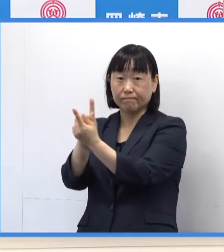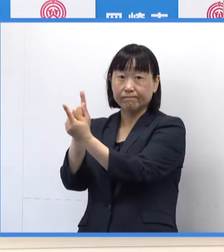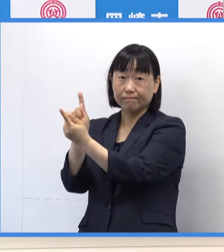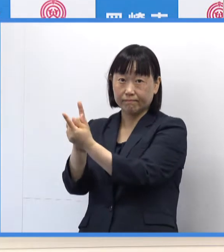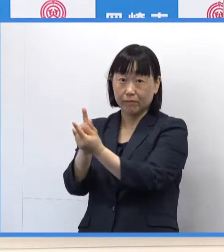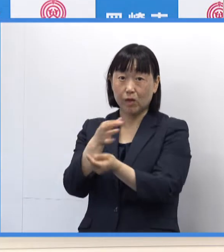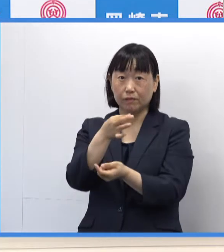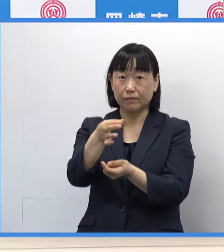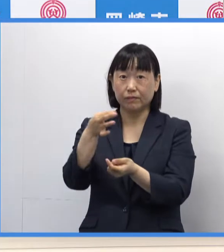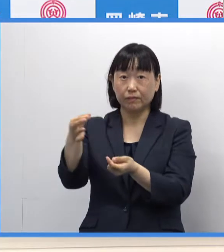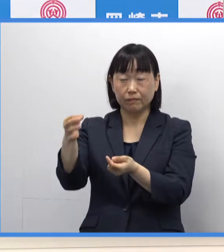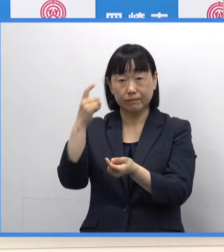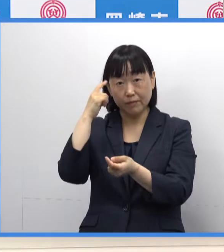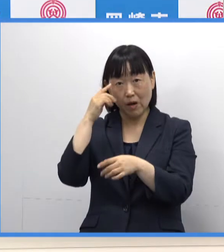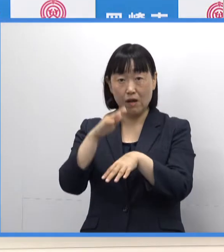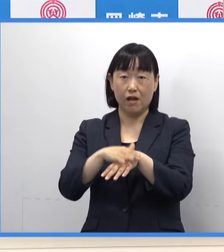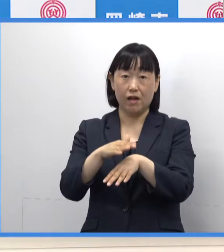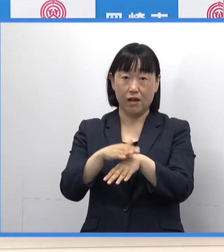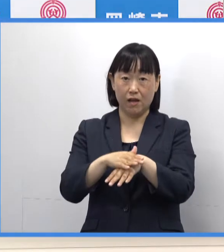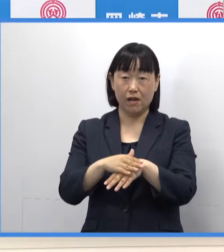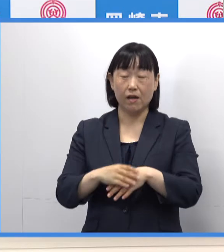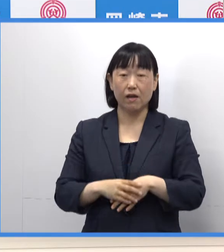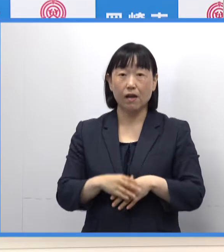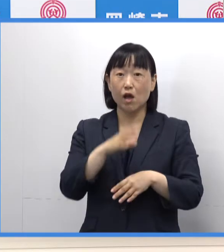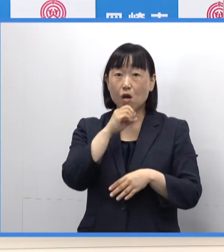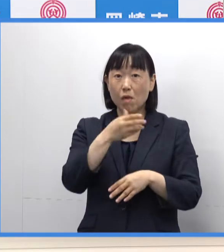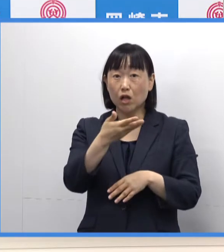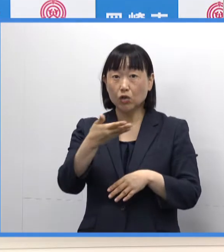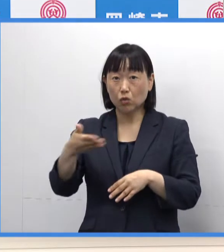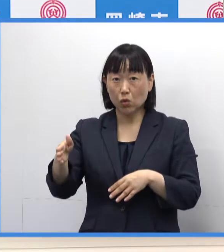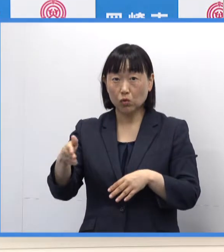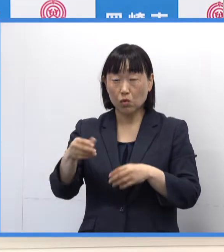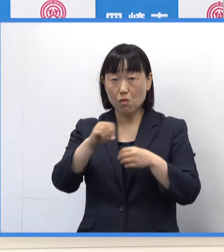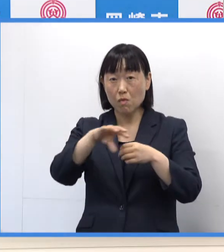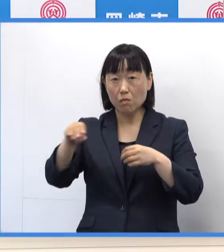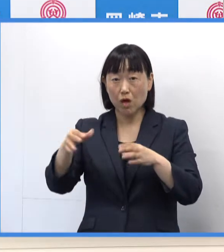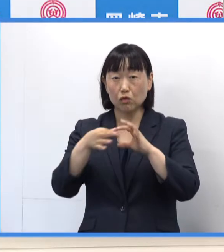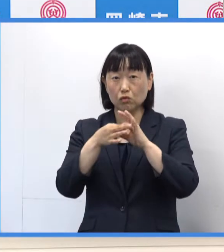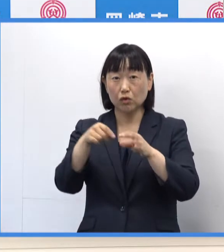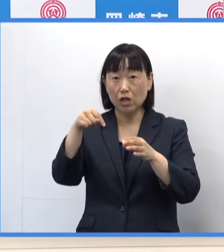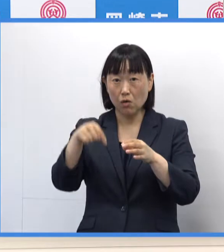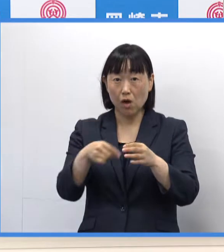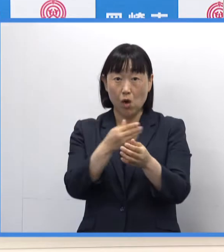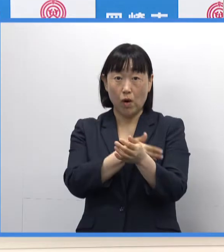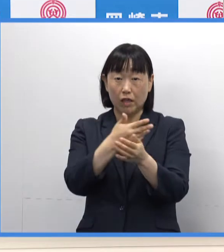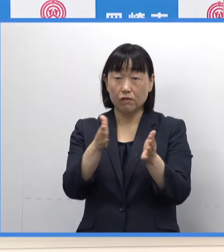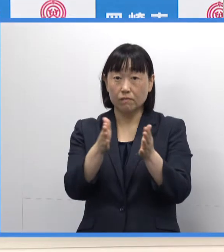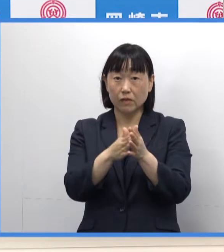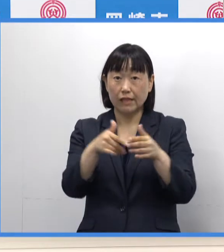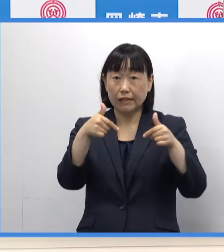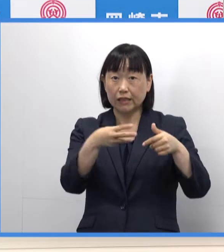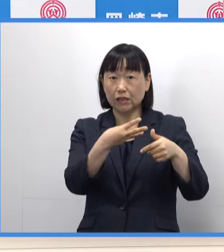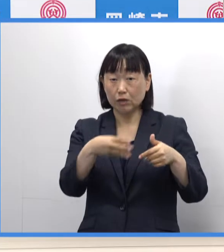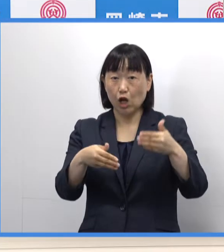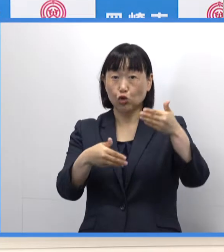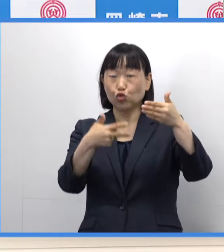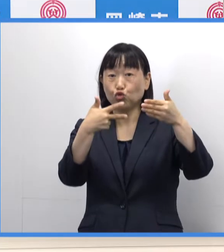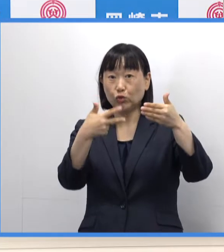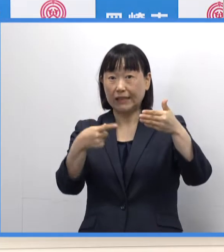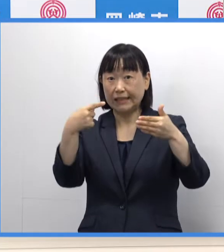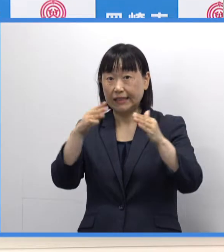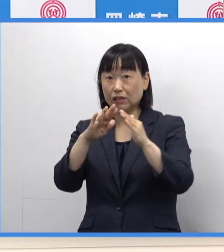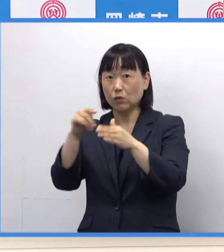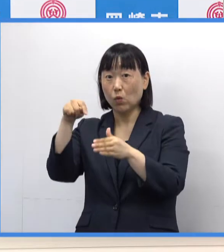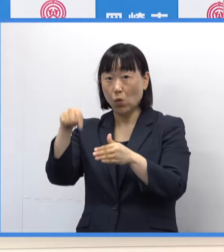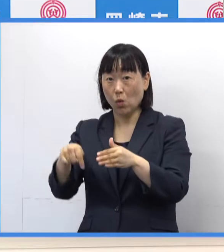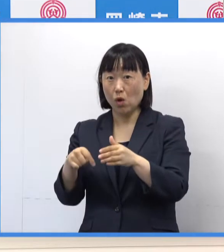対象に支給していく考えです。明治用水頭首工大規模漏水に関しては、本市を含む西三河旧市1町で